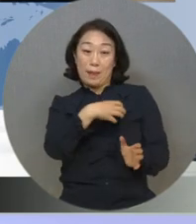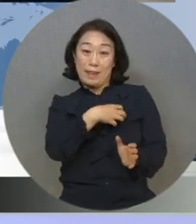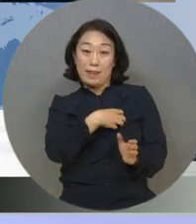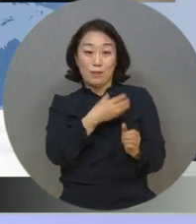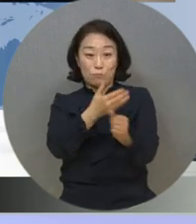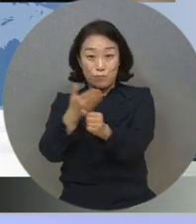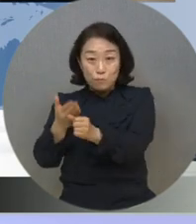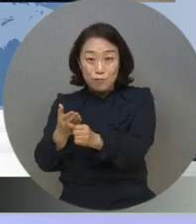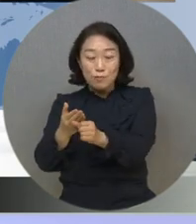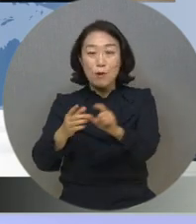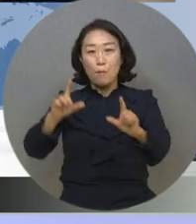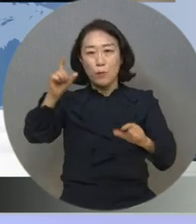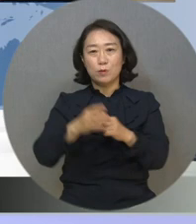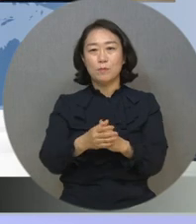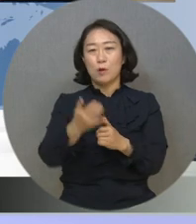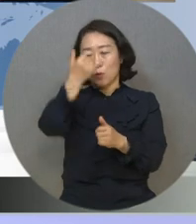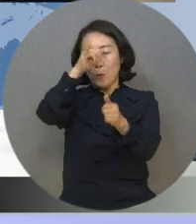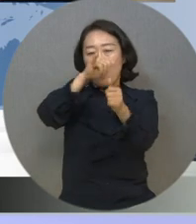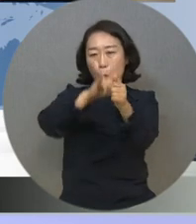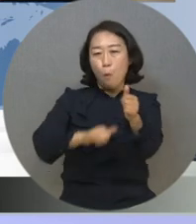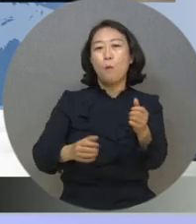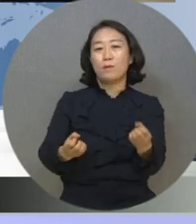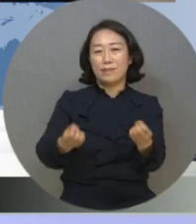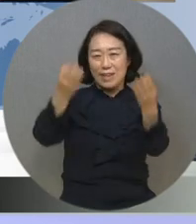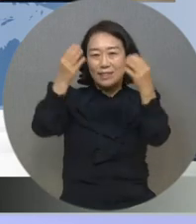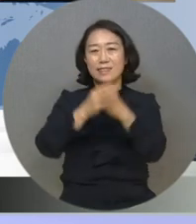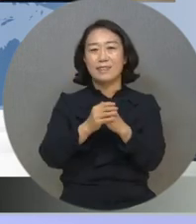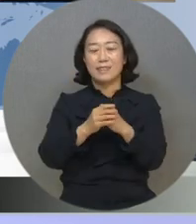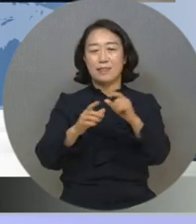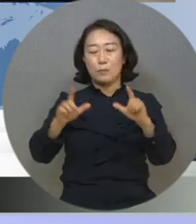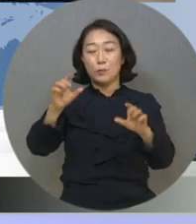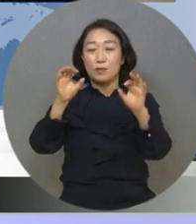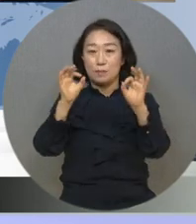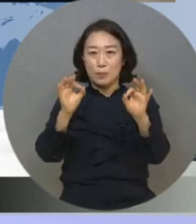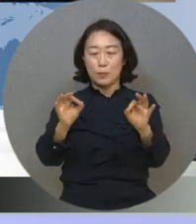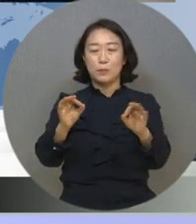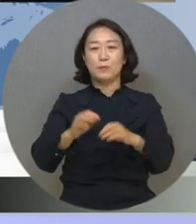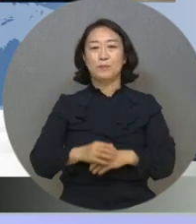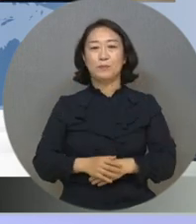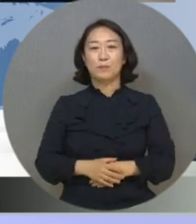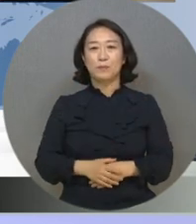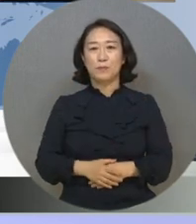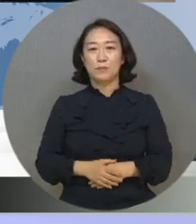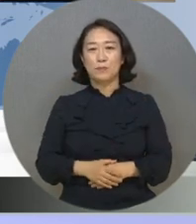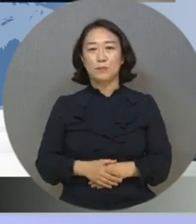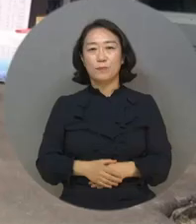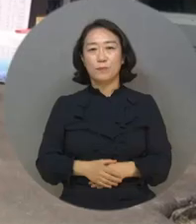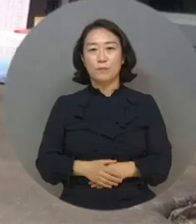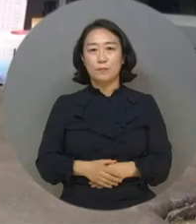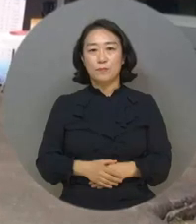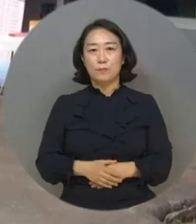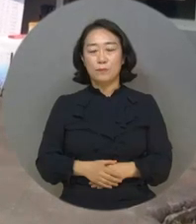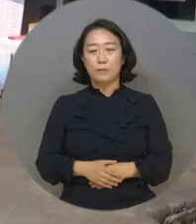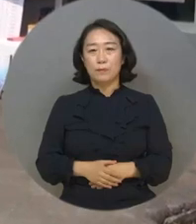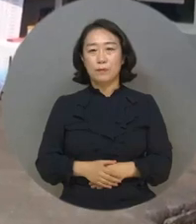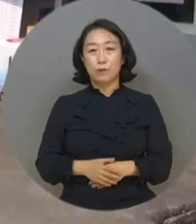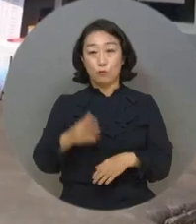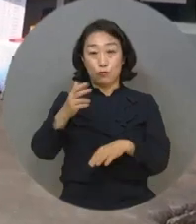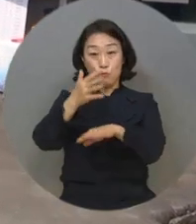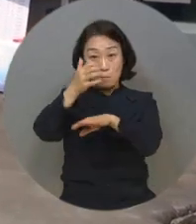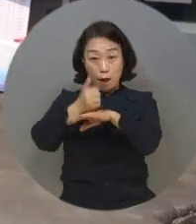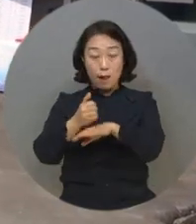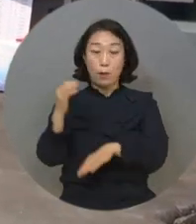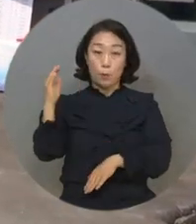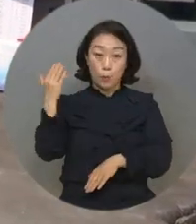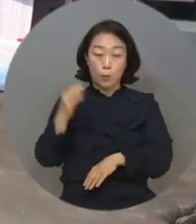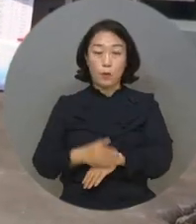달아드리는 이웃사랑 효 잔치가 열린 건데요. 현장에 정운성 기자가 다녀왔습니다. 지난 주말